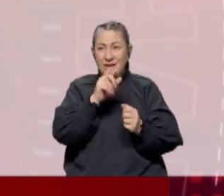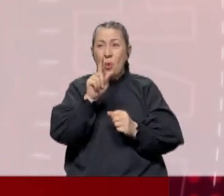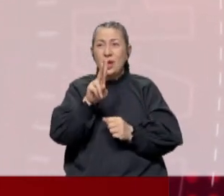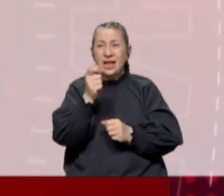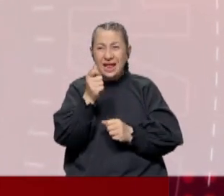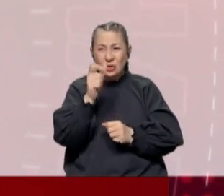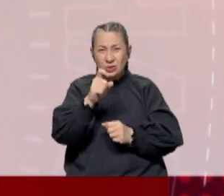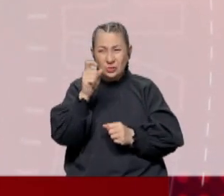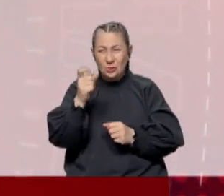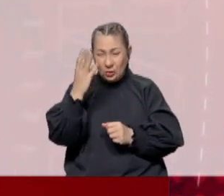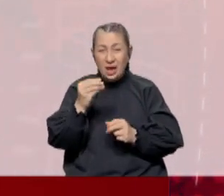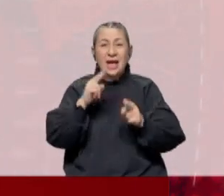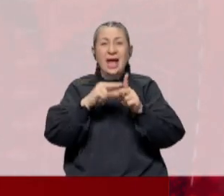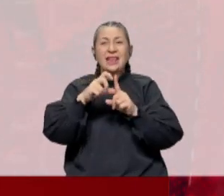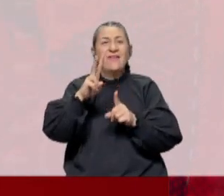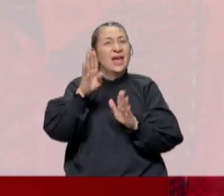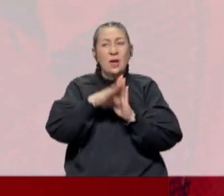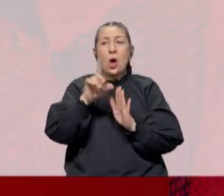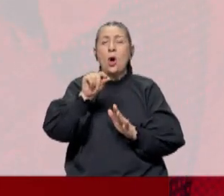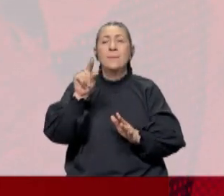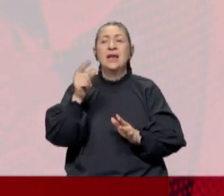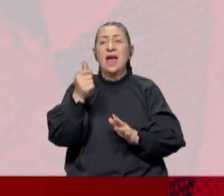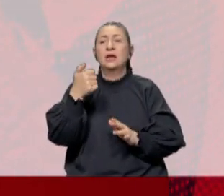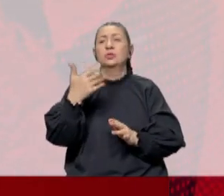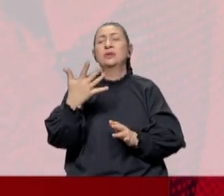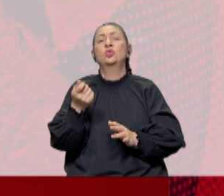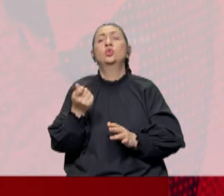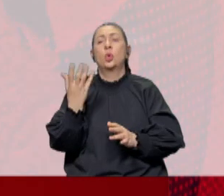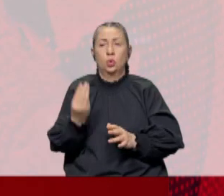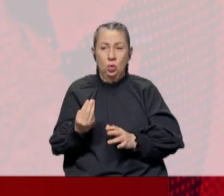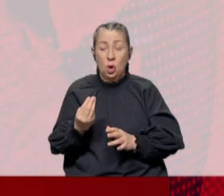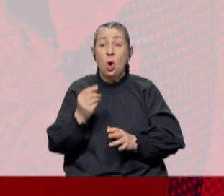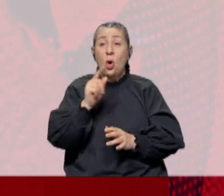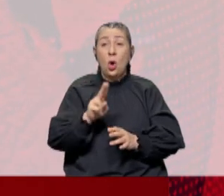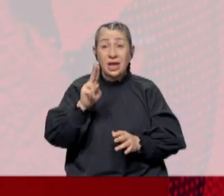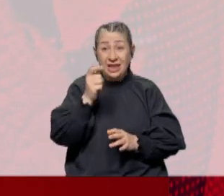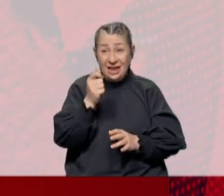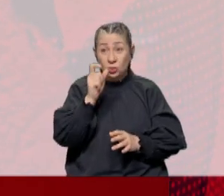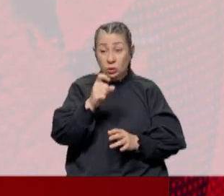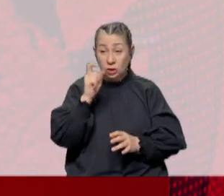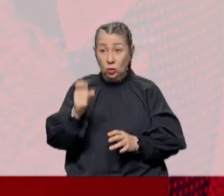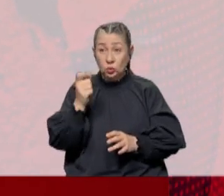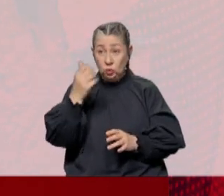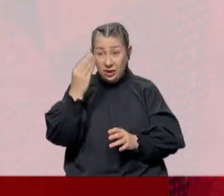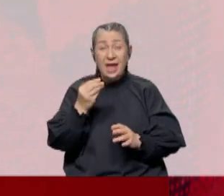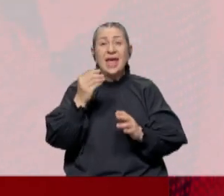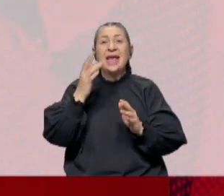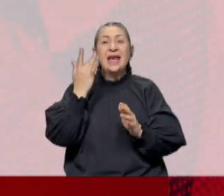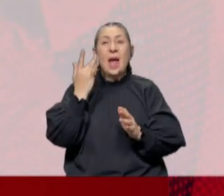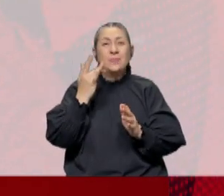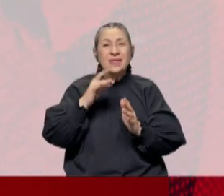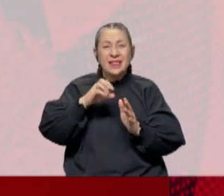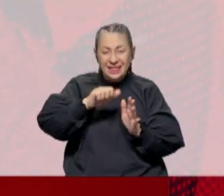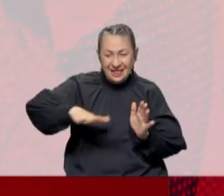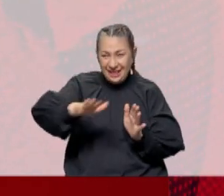olan çamaşır suyu KDV indiriminden sonra 11 lira 65 kuruşa düştü. 17 lira 99 kuruş olan krem deterjan